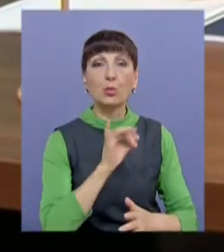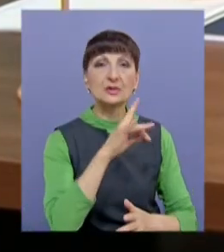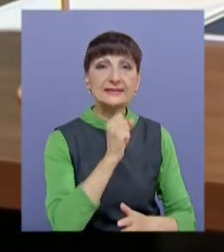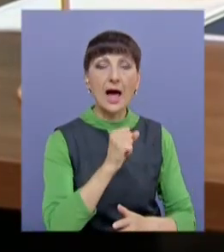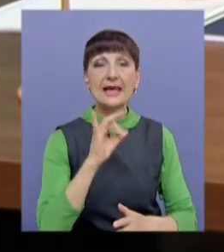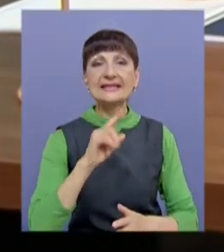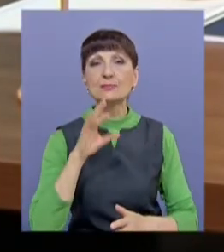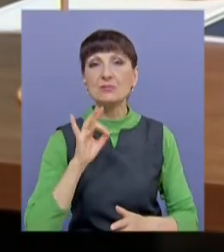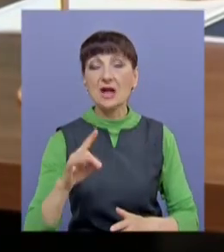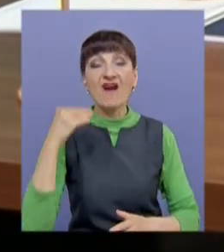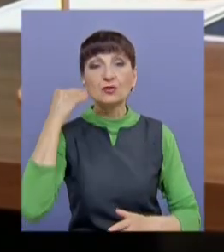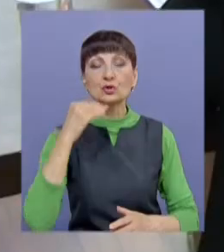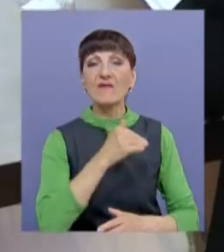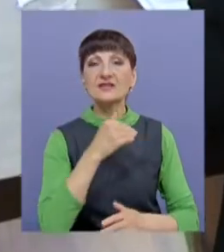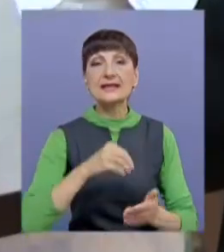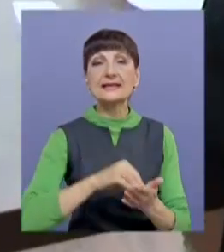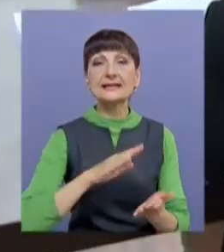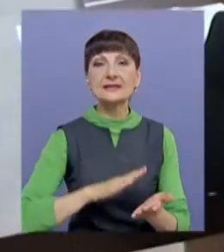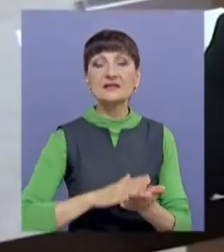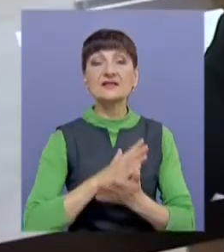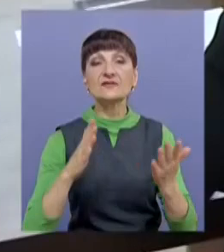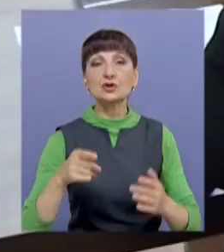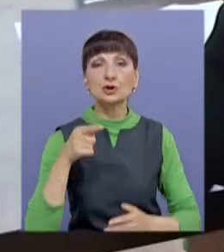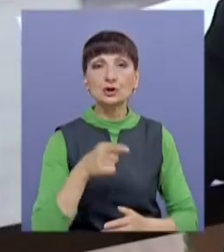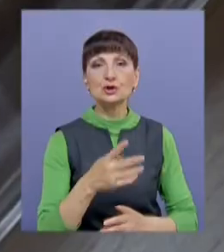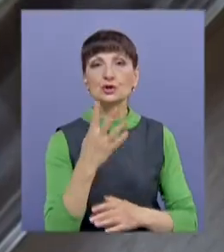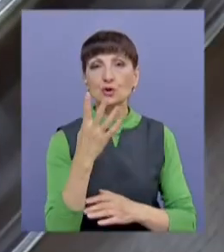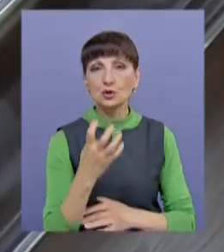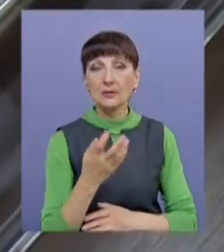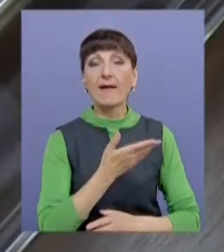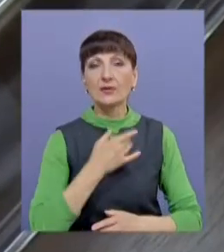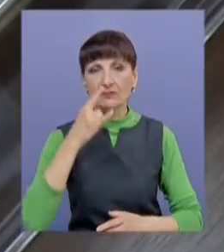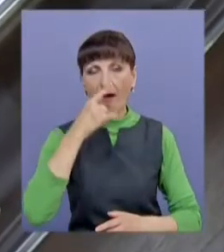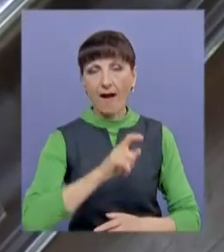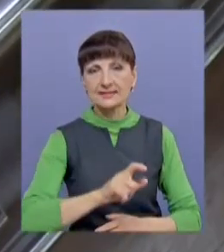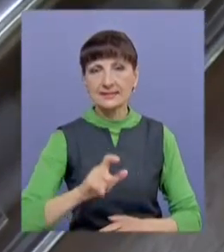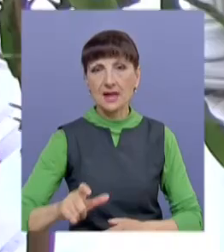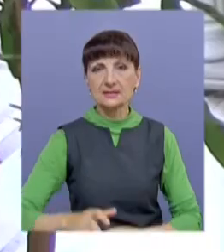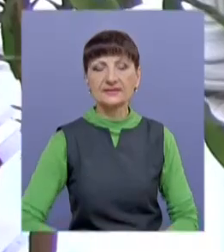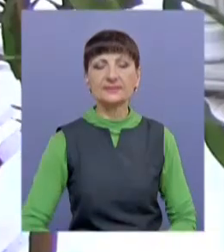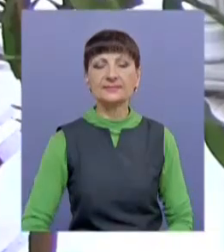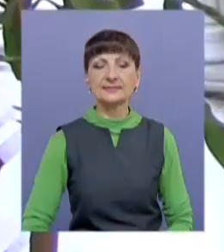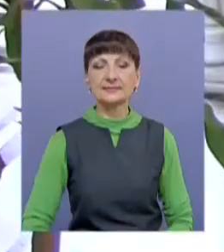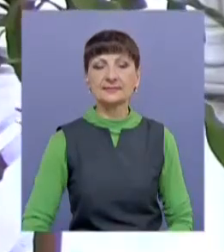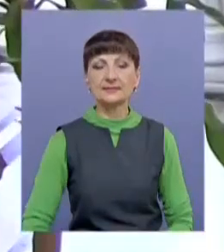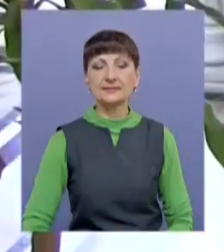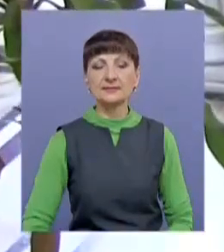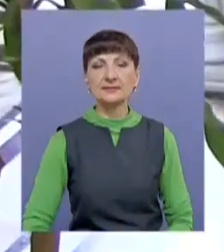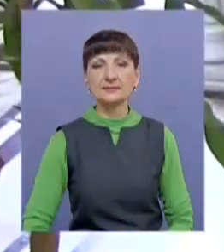Измире. В Турции официально зарегистрированы свыше 1400 наших соотечественников.